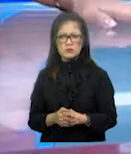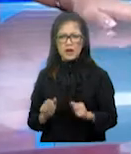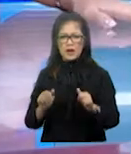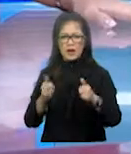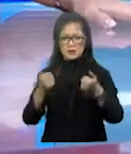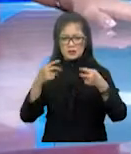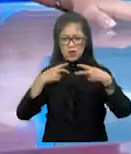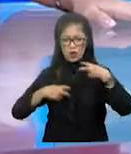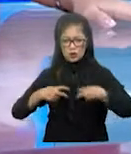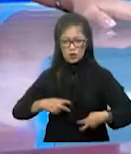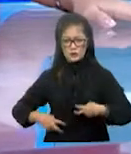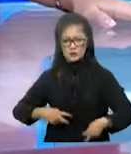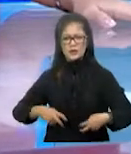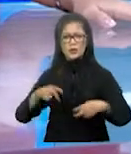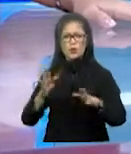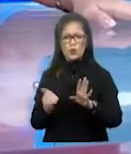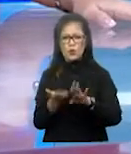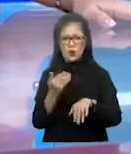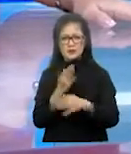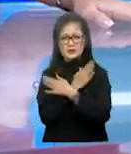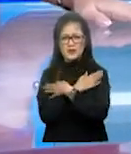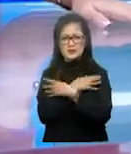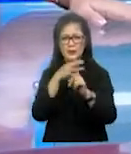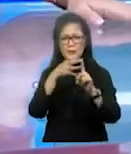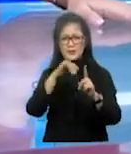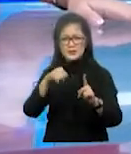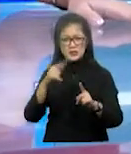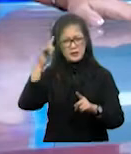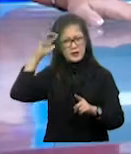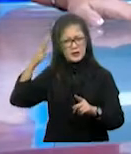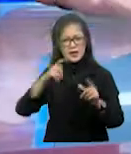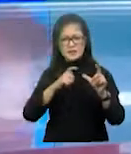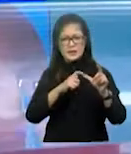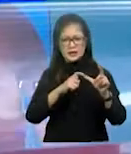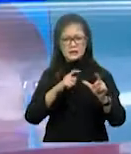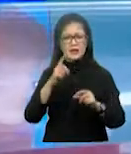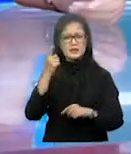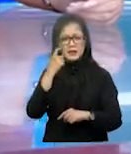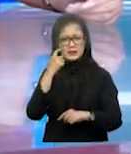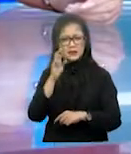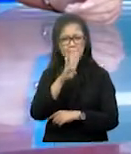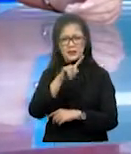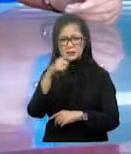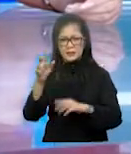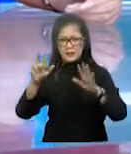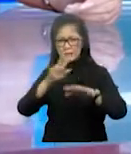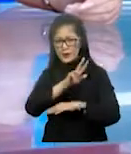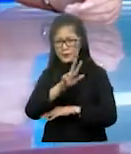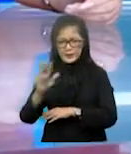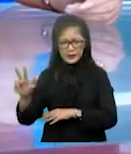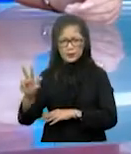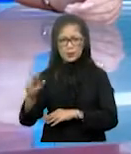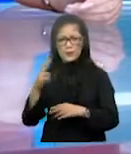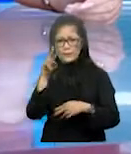Pemirsa, hasil otopsi ulang jenazah Brigadir J diperkirakan selesai 4 hingga 8 pekan. Pengamat Intelijen Pertahanan dan Keamanan